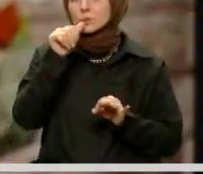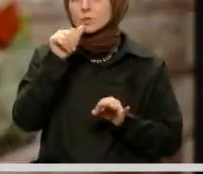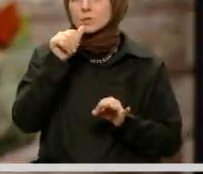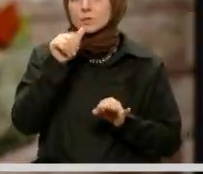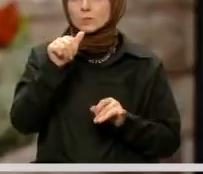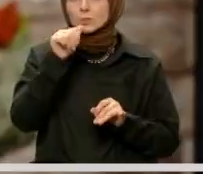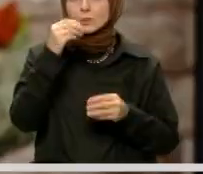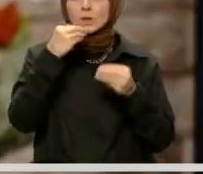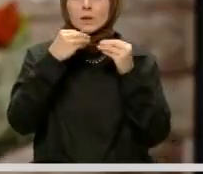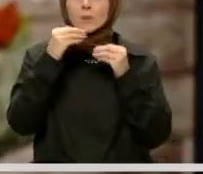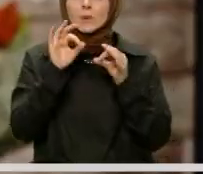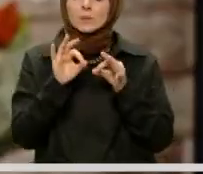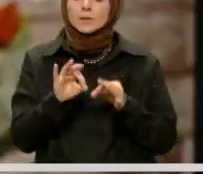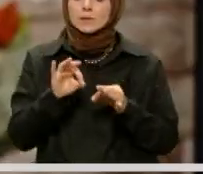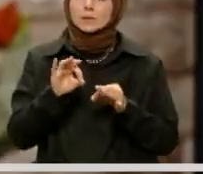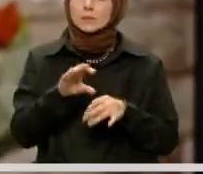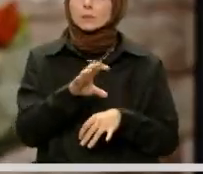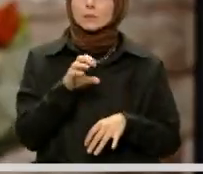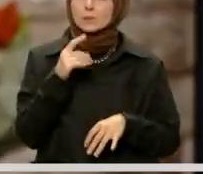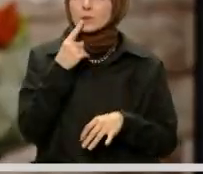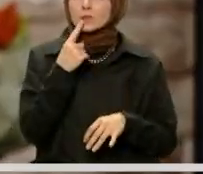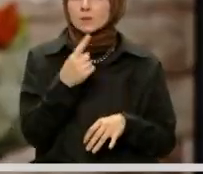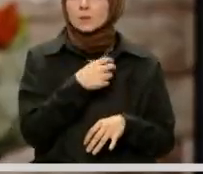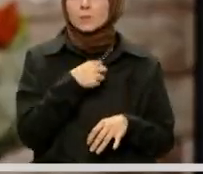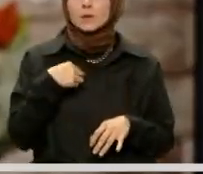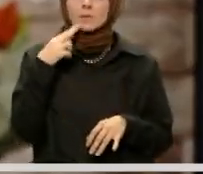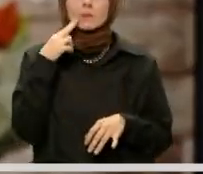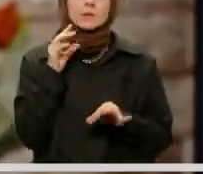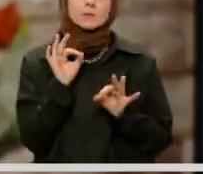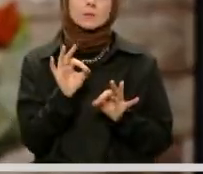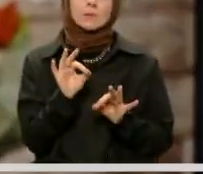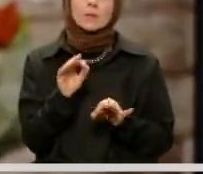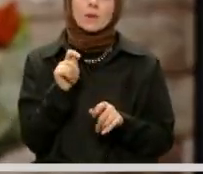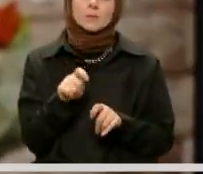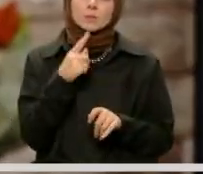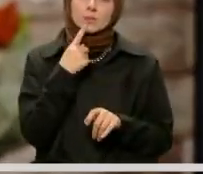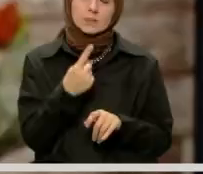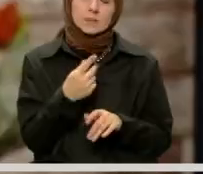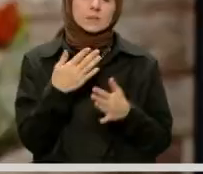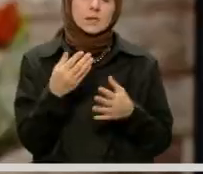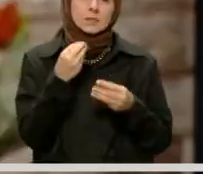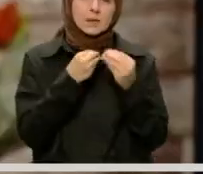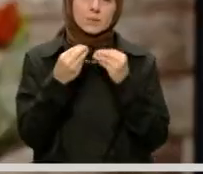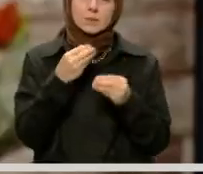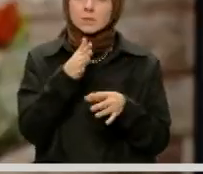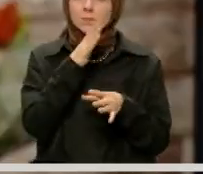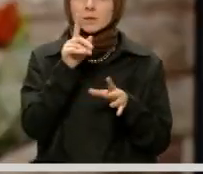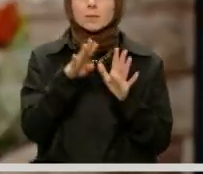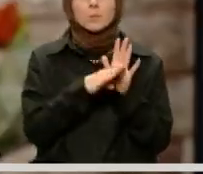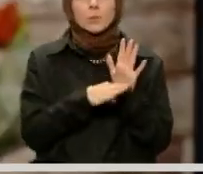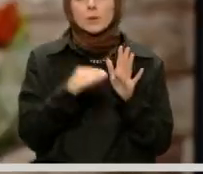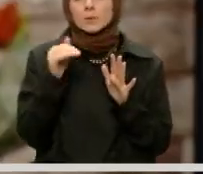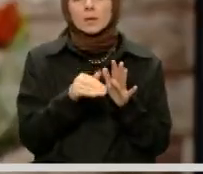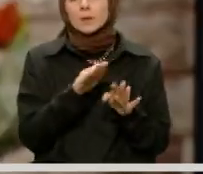yemeğimize başladık. Sünnettir dedik, Efendimiz böyle yapmıştır dedik. Velhasıl yemeğimize bile bir program geldi. Evet. Bitti